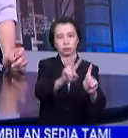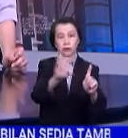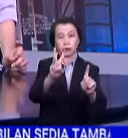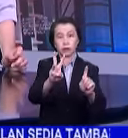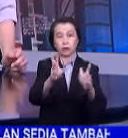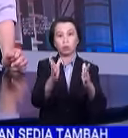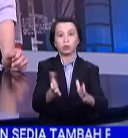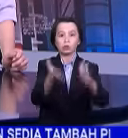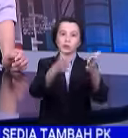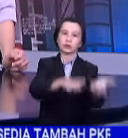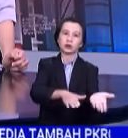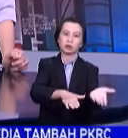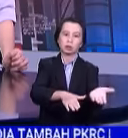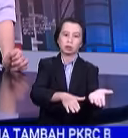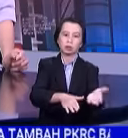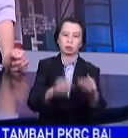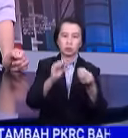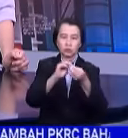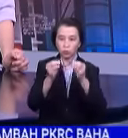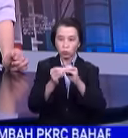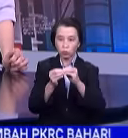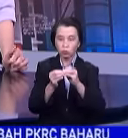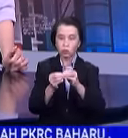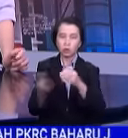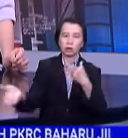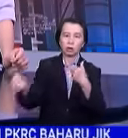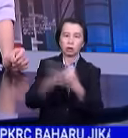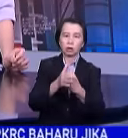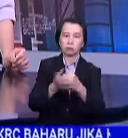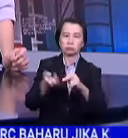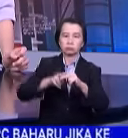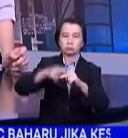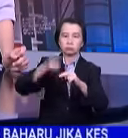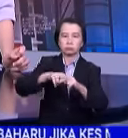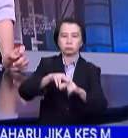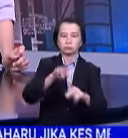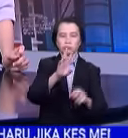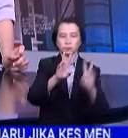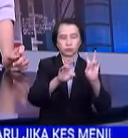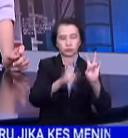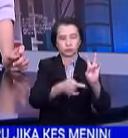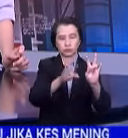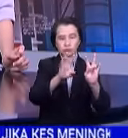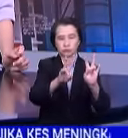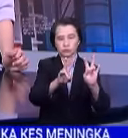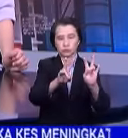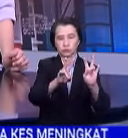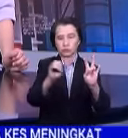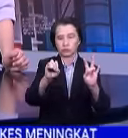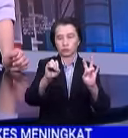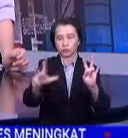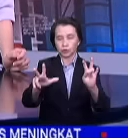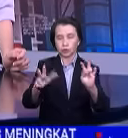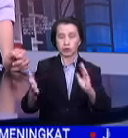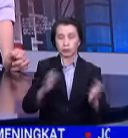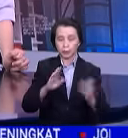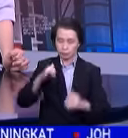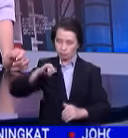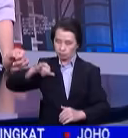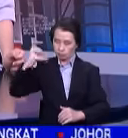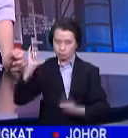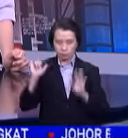126 kematian. Angka kes baharu juga kembali meningkat kepada 7,703 berbanding